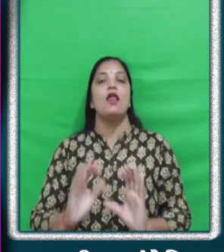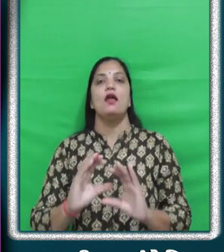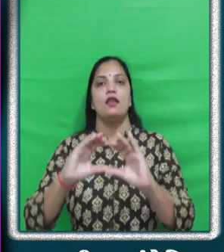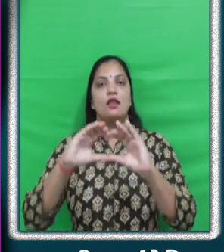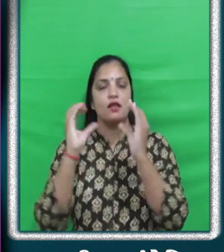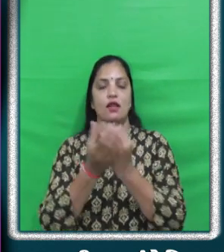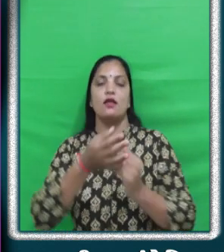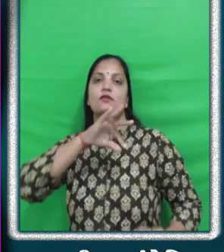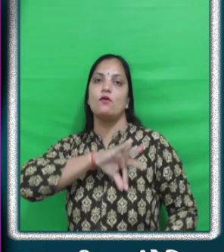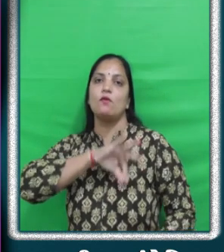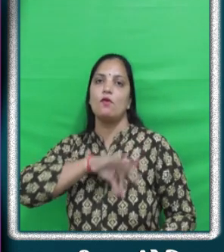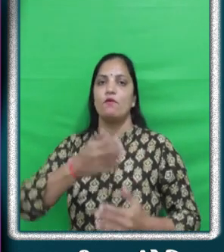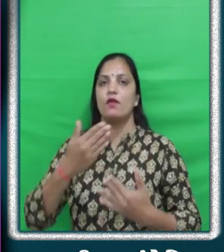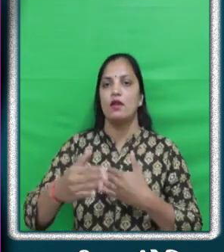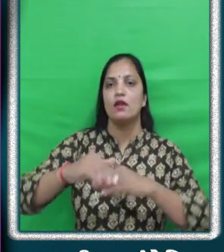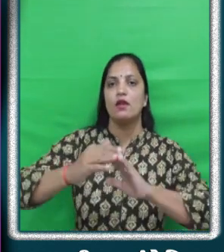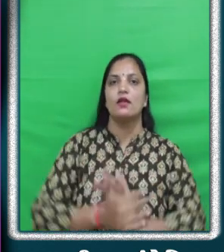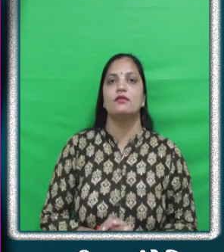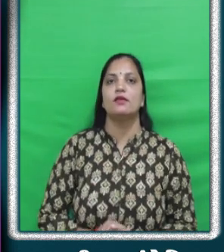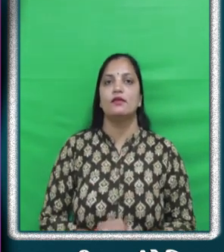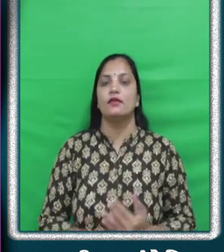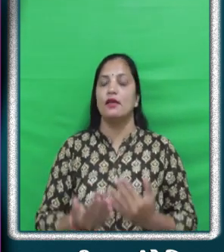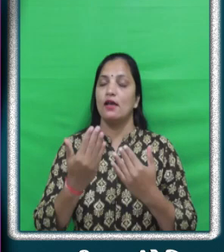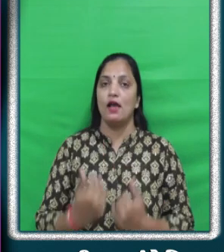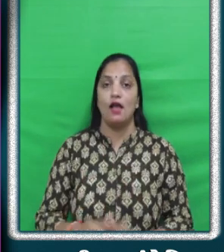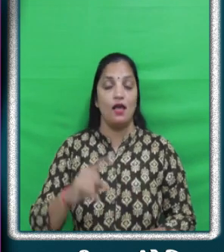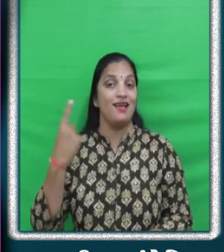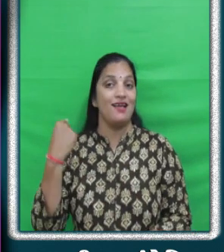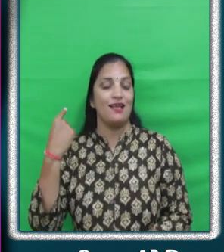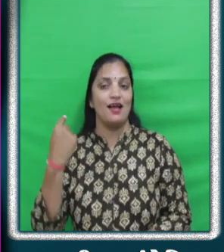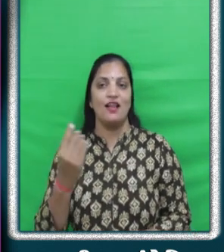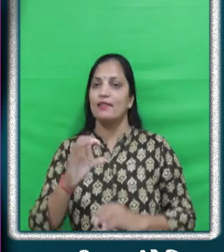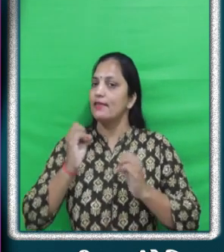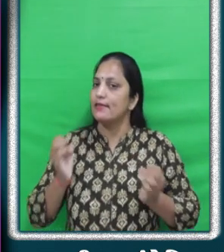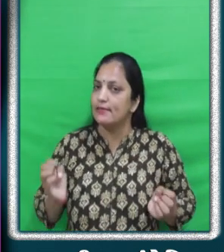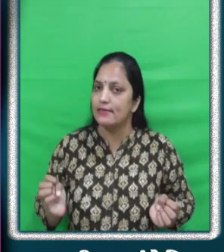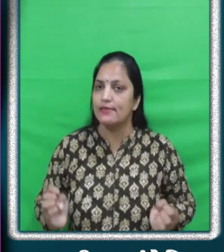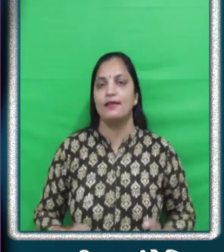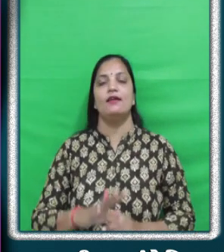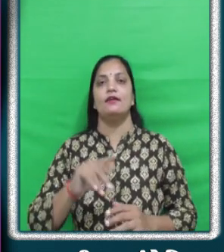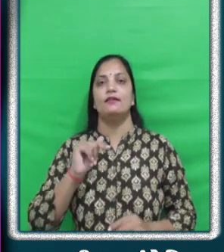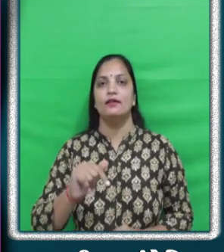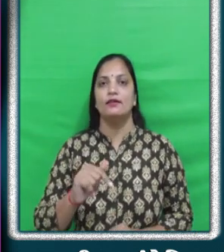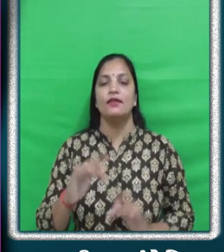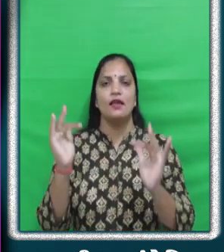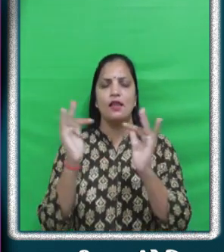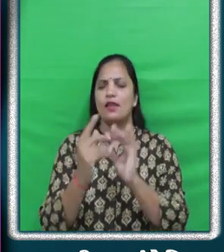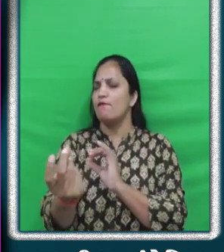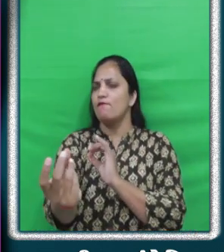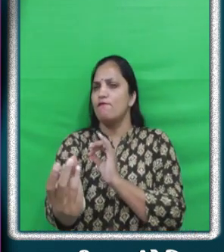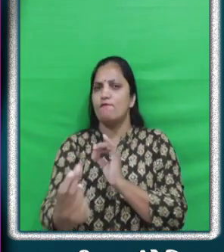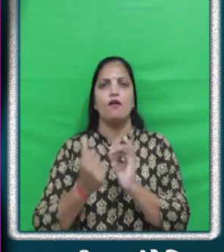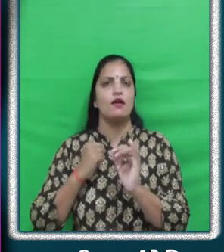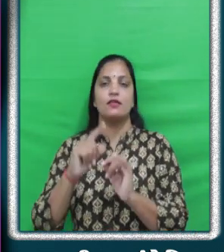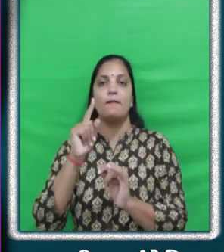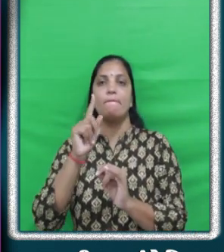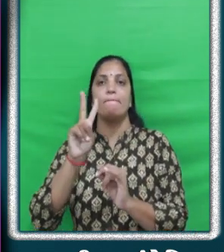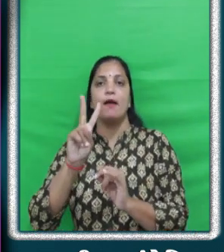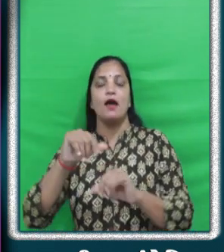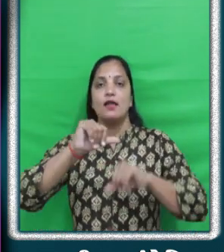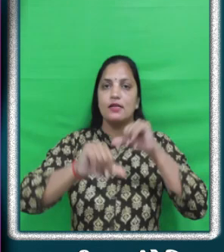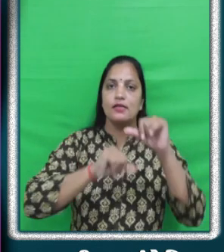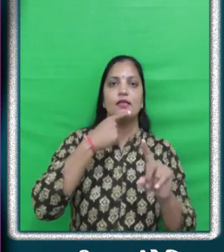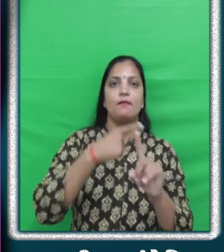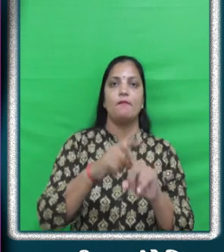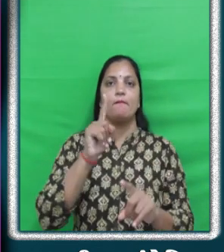क्लासीस नो लाभ लई शके। बारथी चालू थया छे, कालथी चालू थया छे, तेथी लिंक झडपथी बार